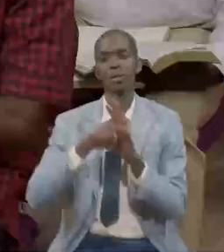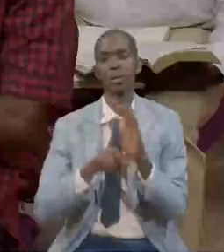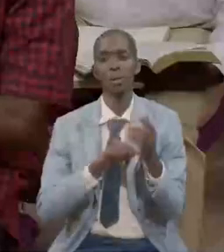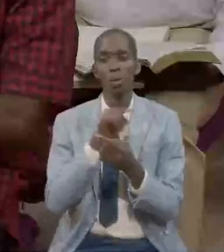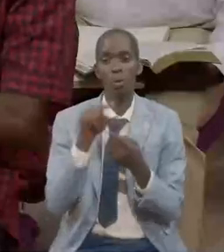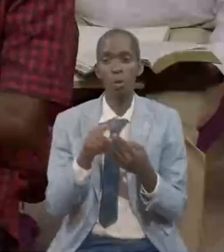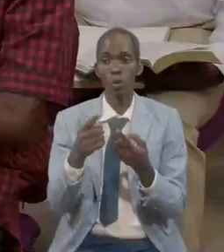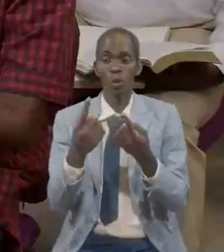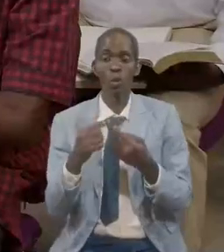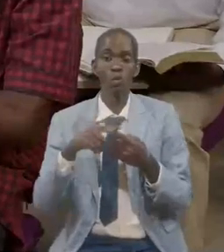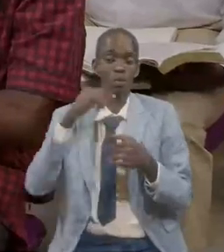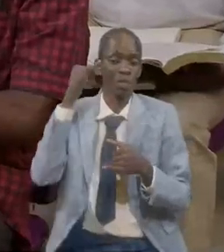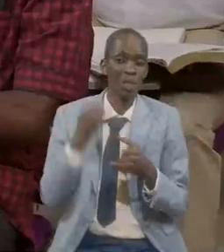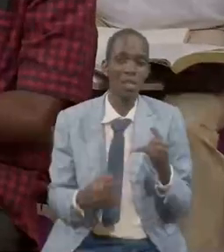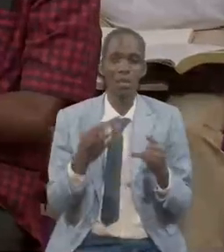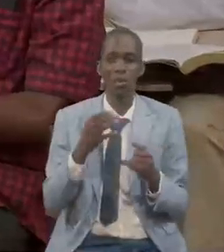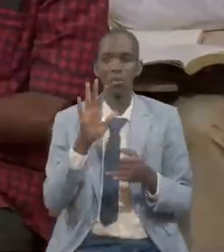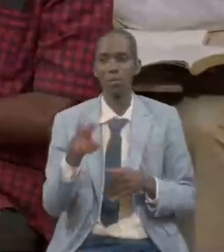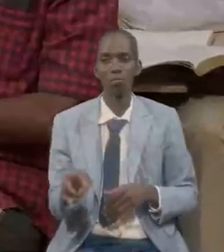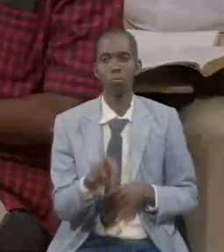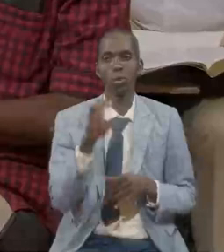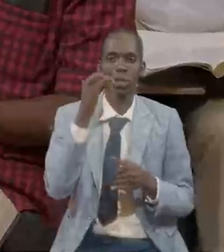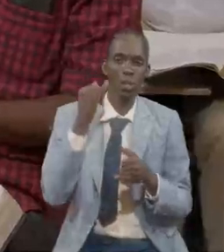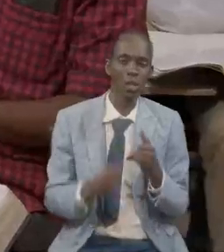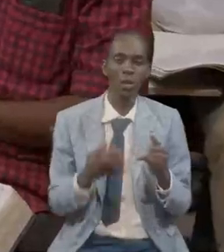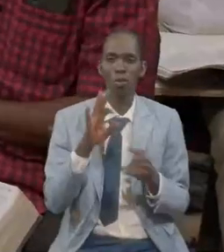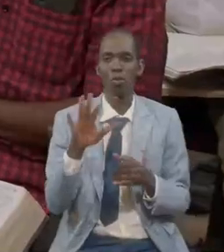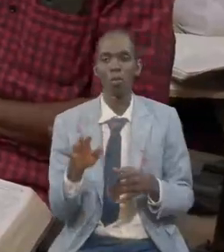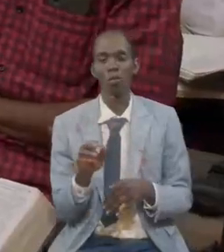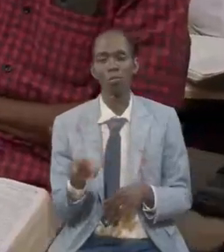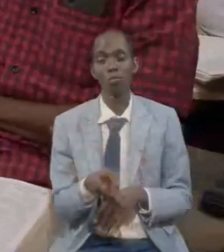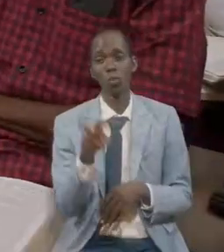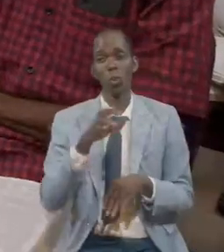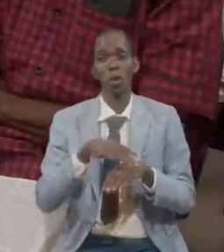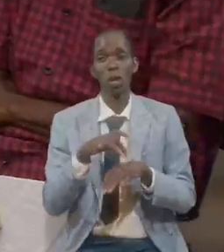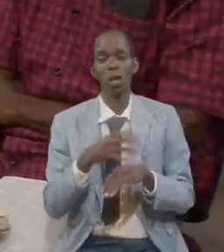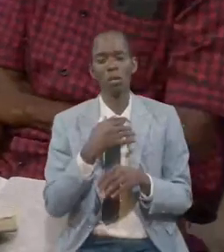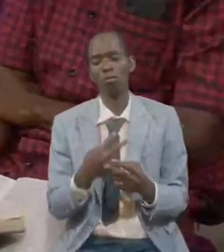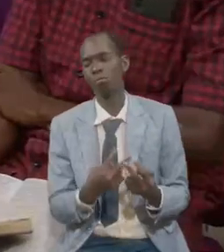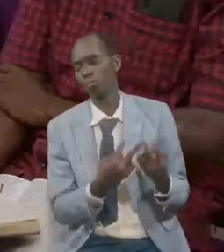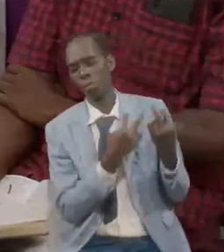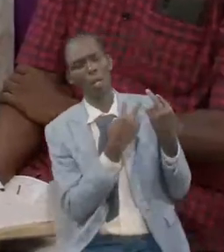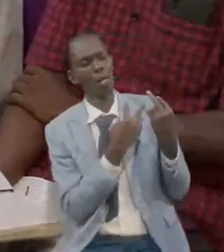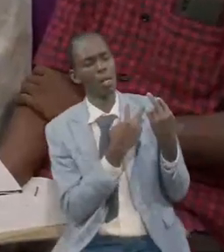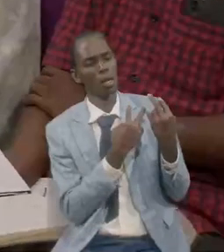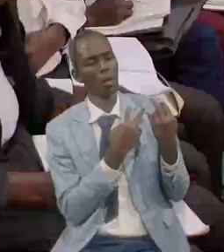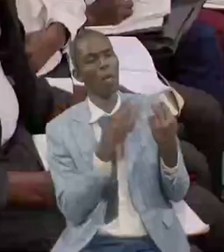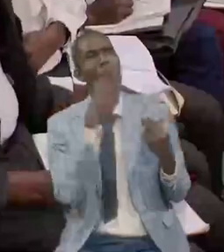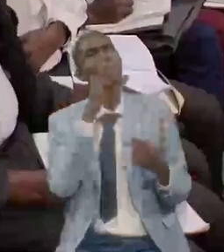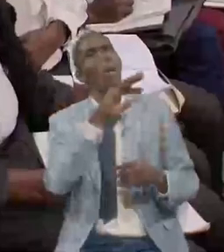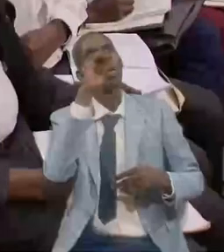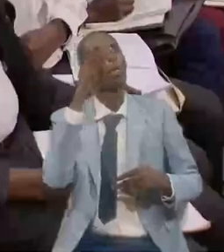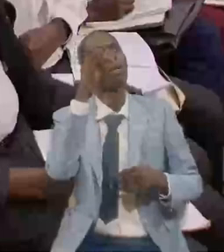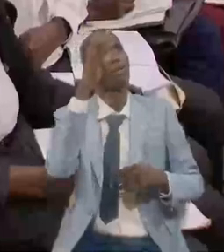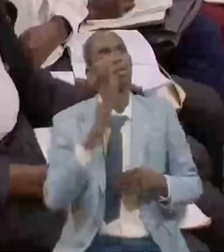Lorsque vous parviendrez à la fin du voyage, à la fin de la course, vous regardez en arrière et vous dites, par la grâce